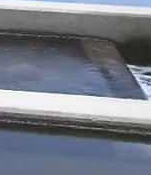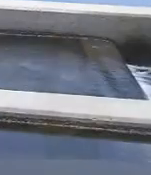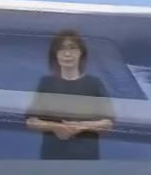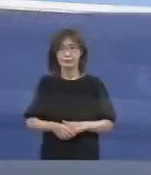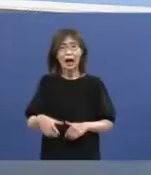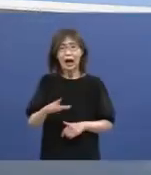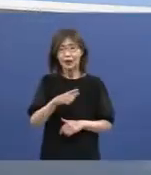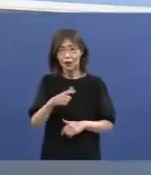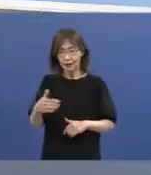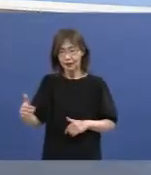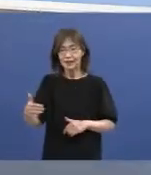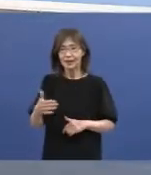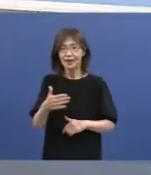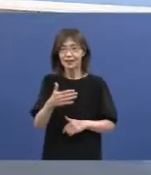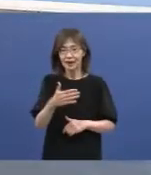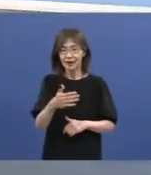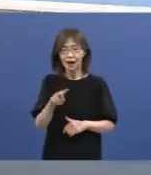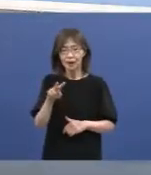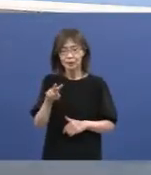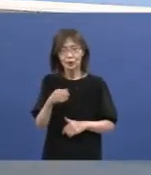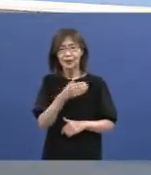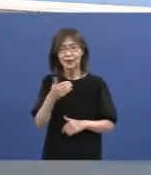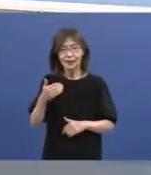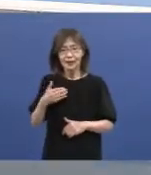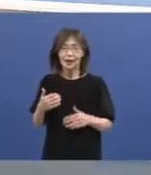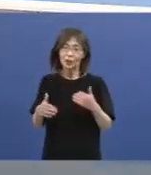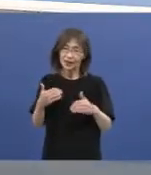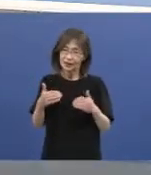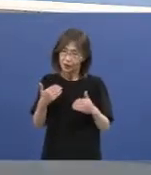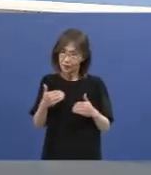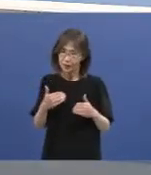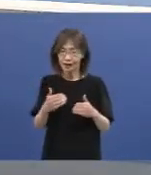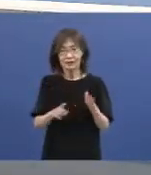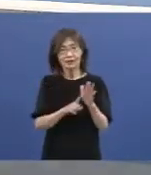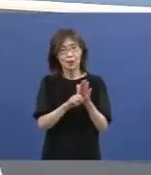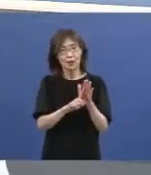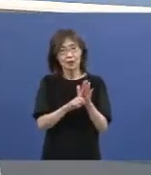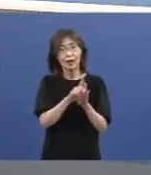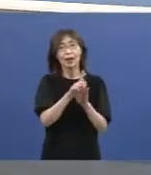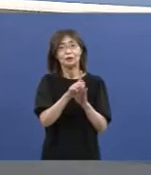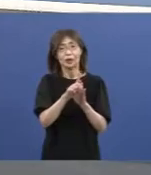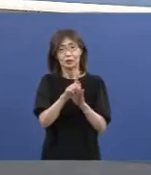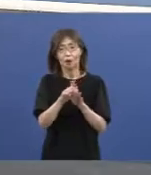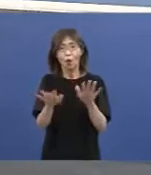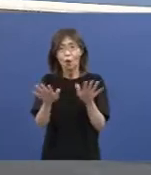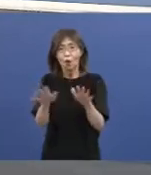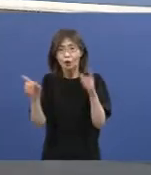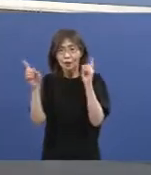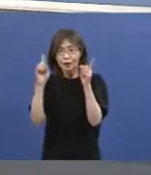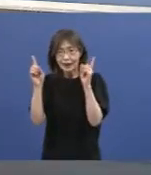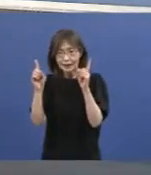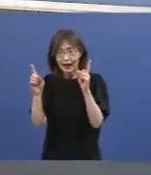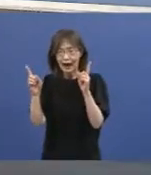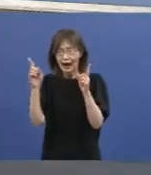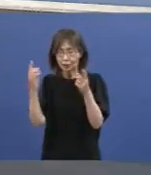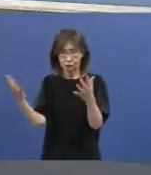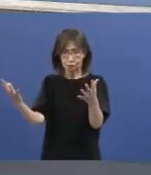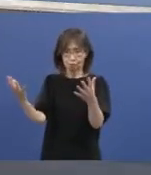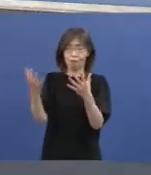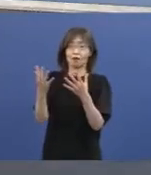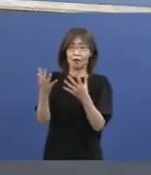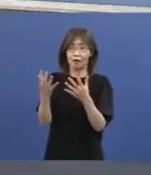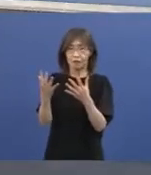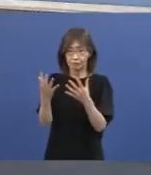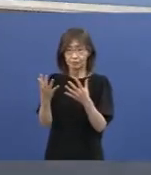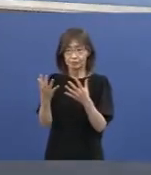いろんな魚が来てくれて嬉しいですね。気温が高くなると子どもたちの遊び場にもなると思うんですが、